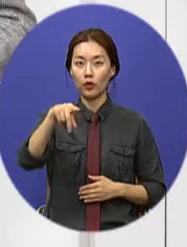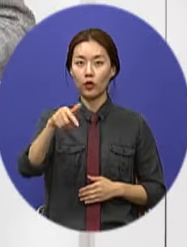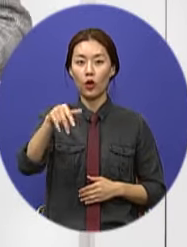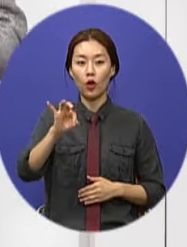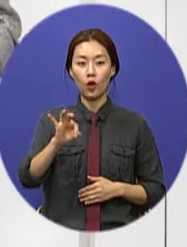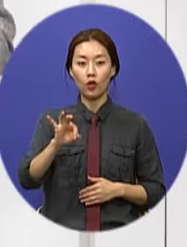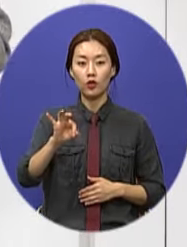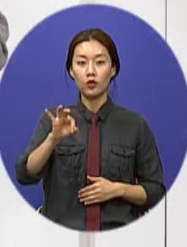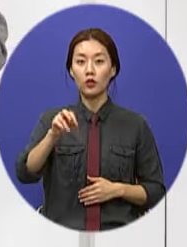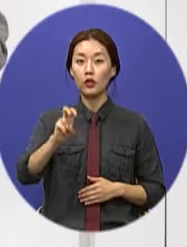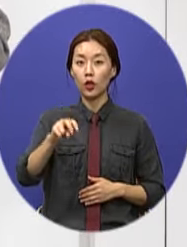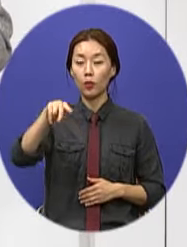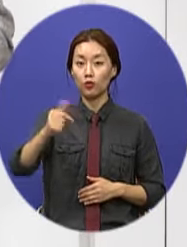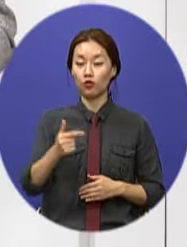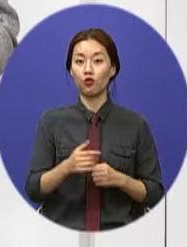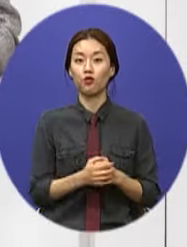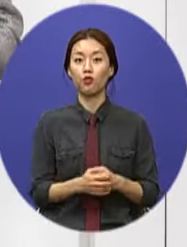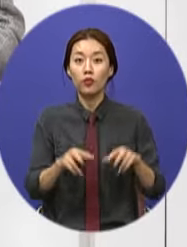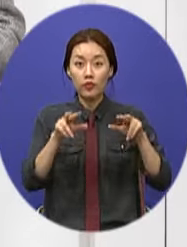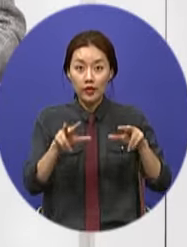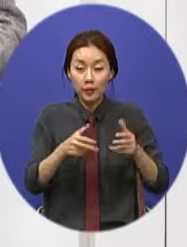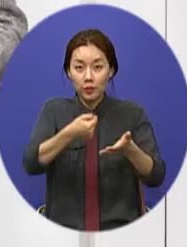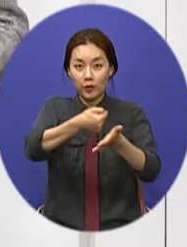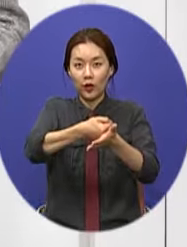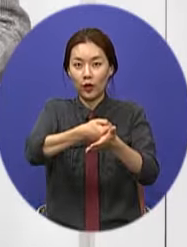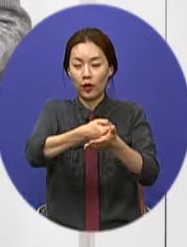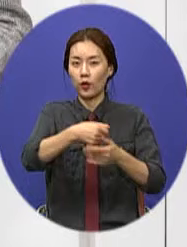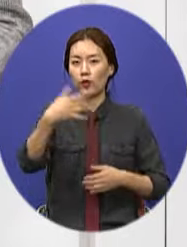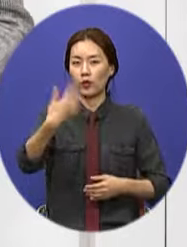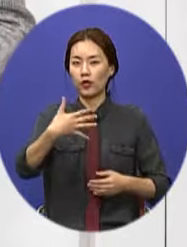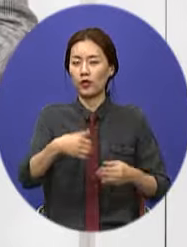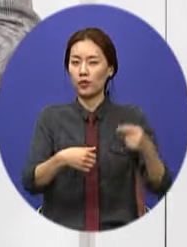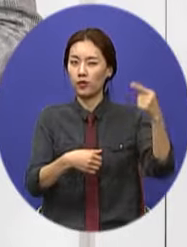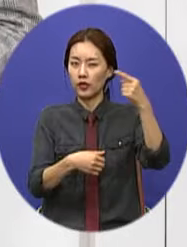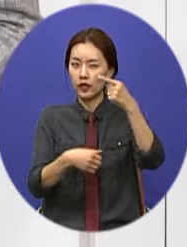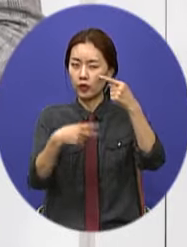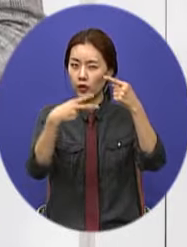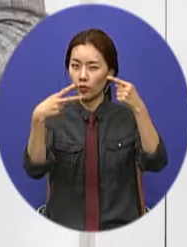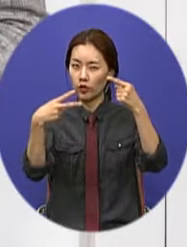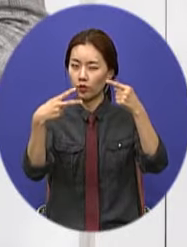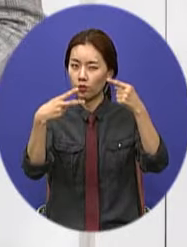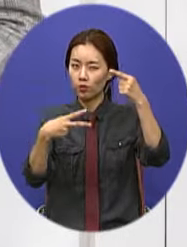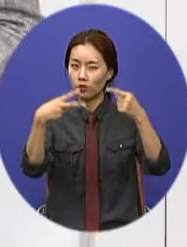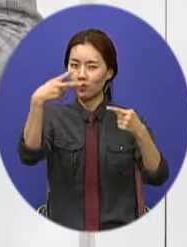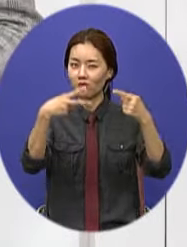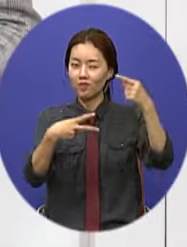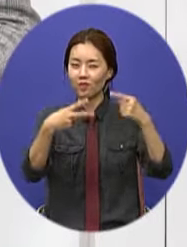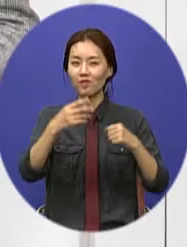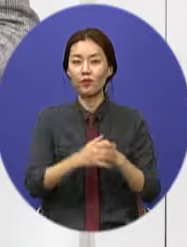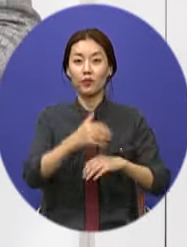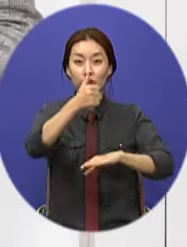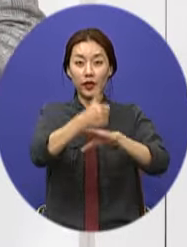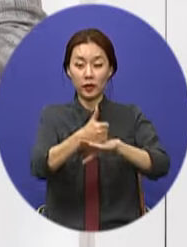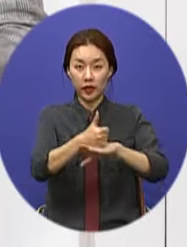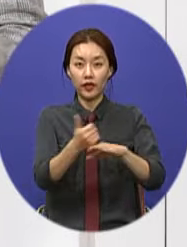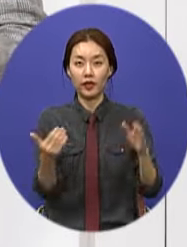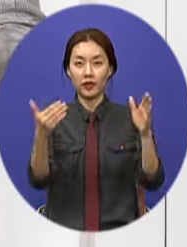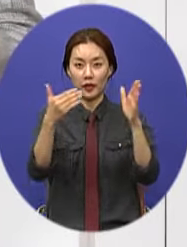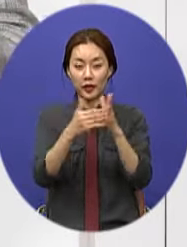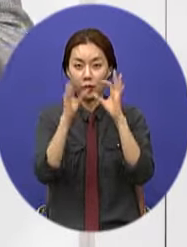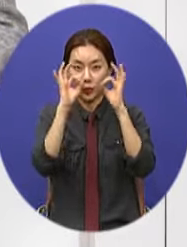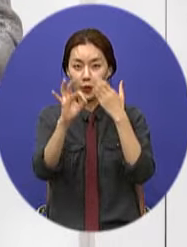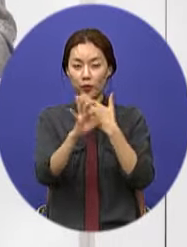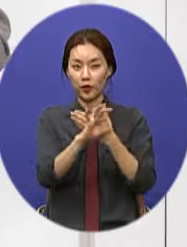서정숙님입니다. 그렇습니다. 지금 이게 정해진 등수가 아니에요. 그렇죠. 끝나봐야 알죠. 그럼요. 마지막에 네.